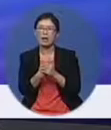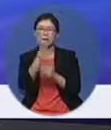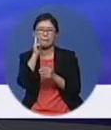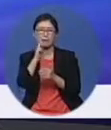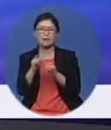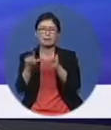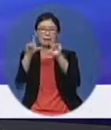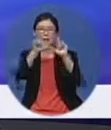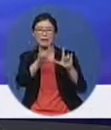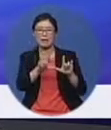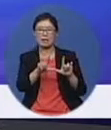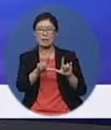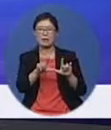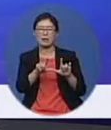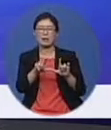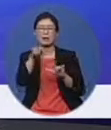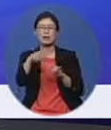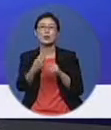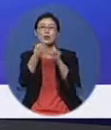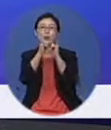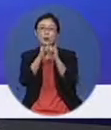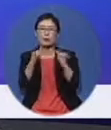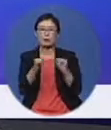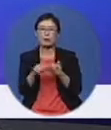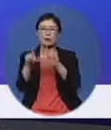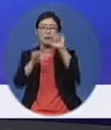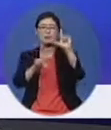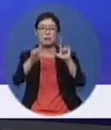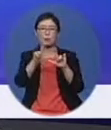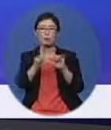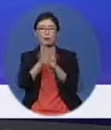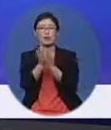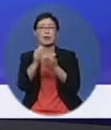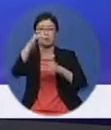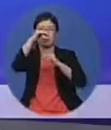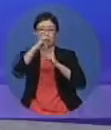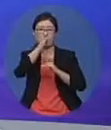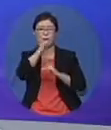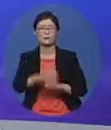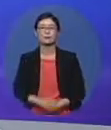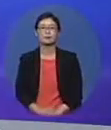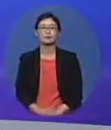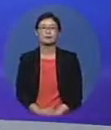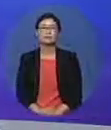살고 있는 생존자들의 실상이 고스란히 담겼는데요. 정유린 기자입니다.